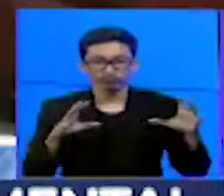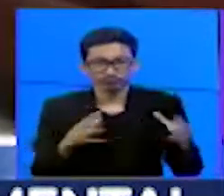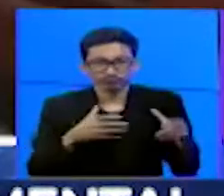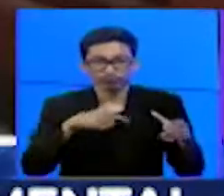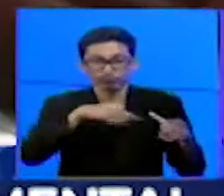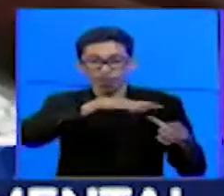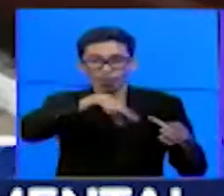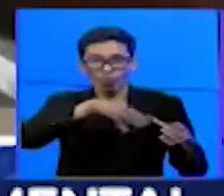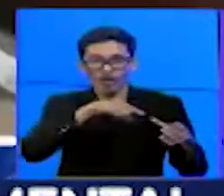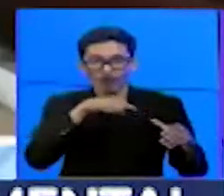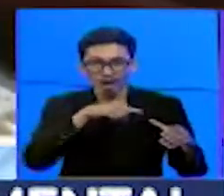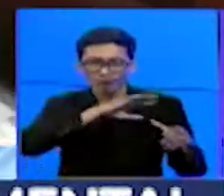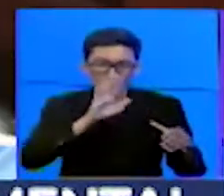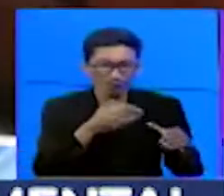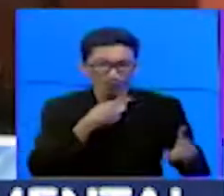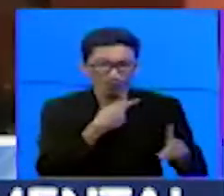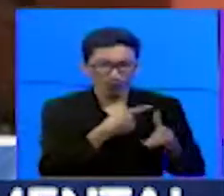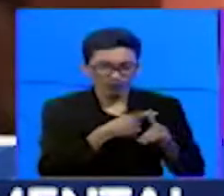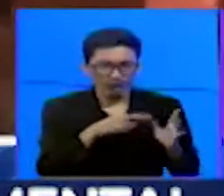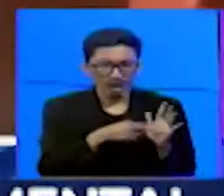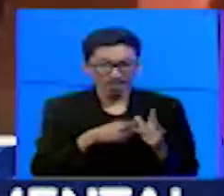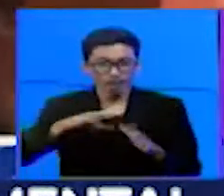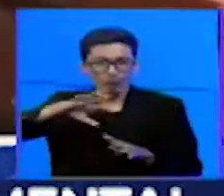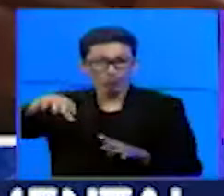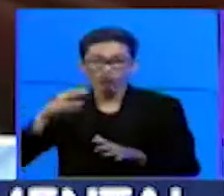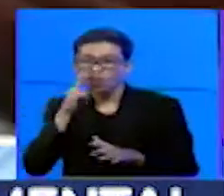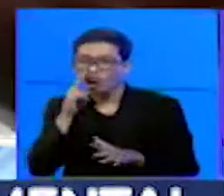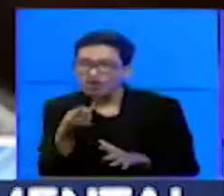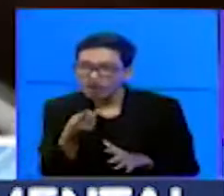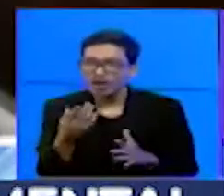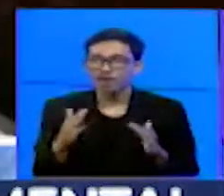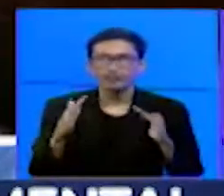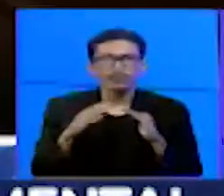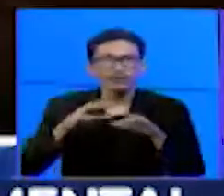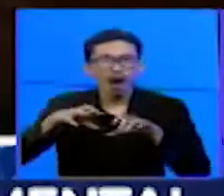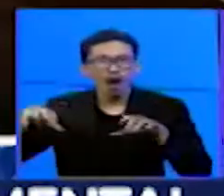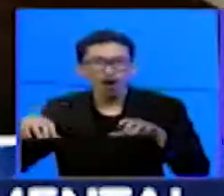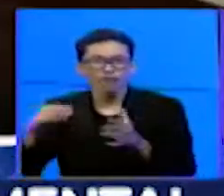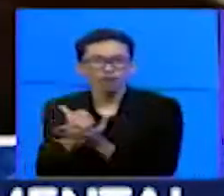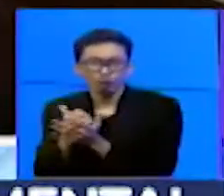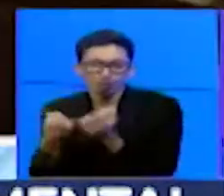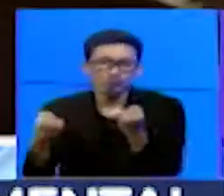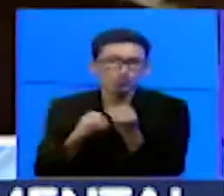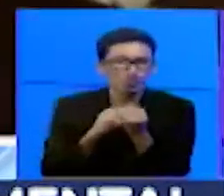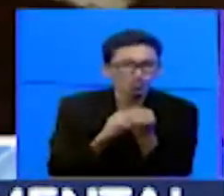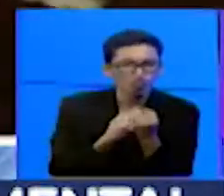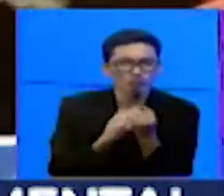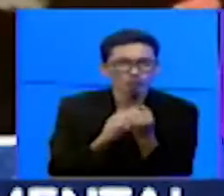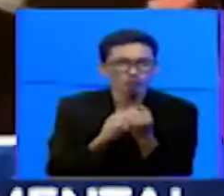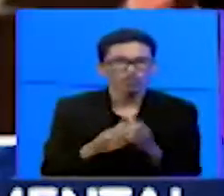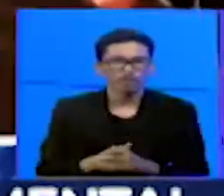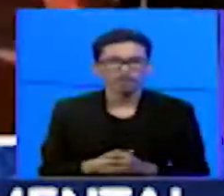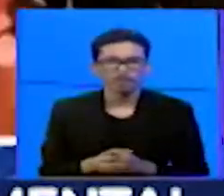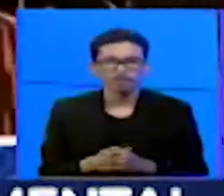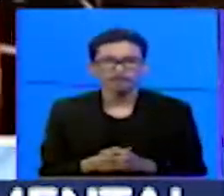dari keluarga besar, di luar keluarga inti dan juga tetangga dan masyarakat pada umumnya, ini adalah hal yang paling penting sekali. Jadi